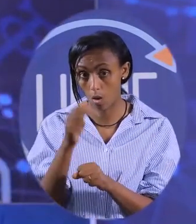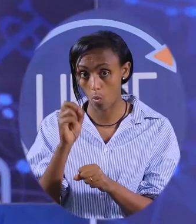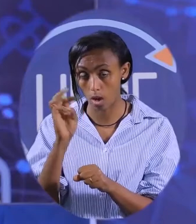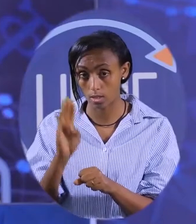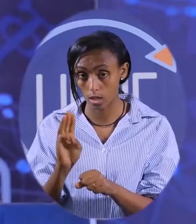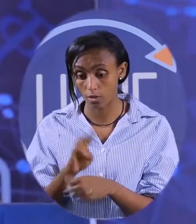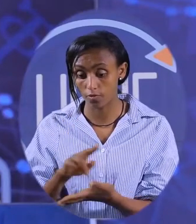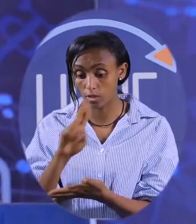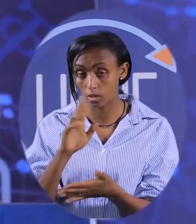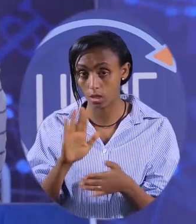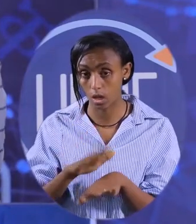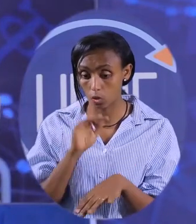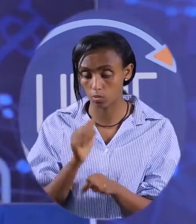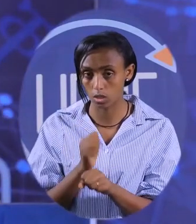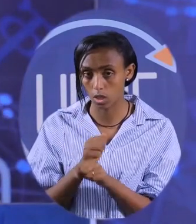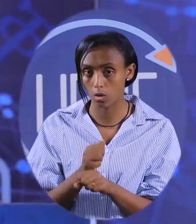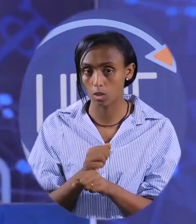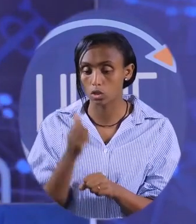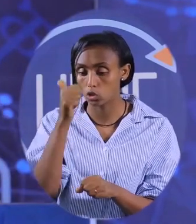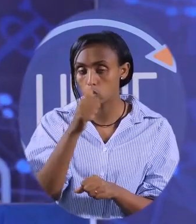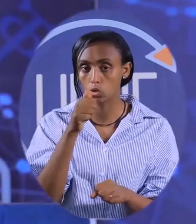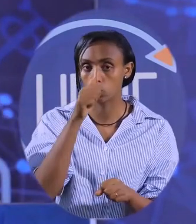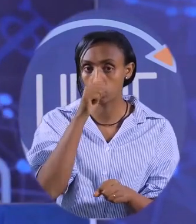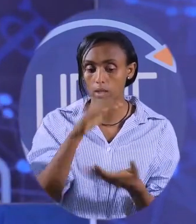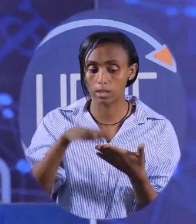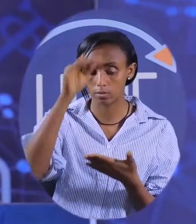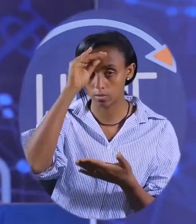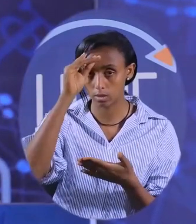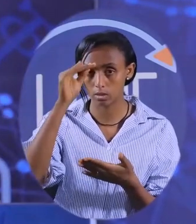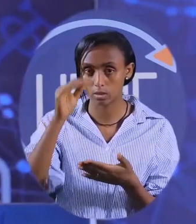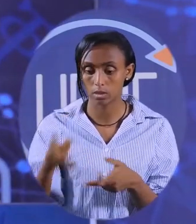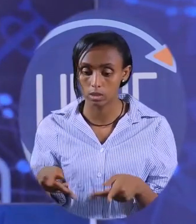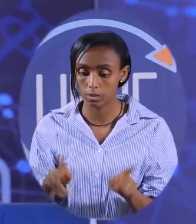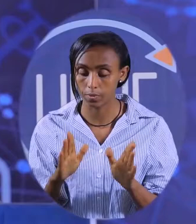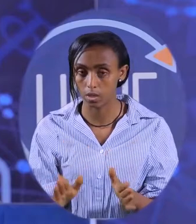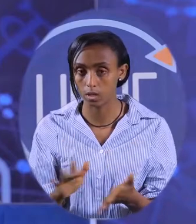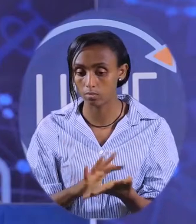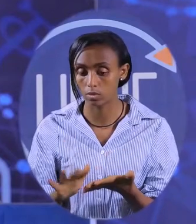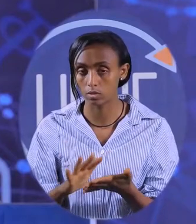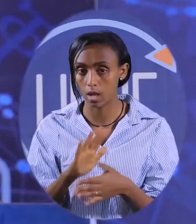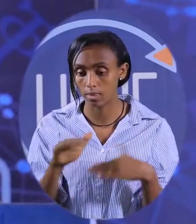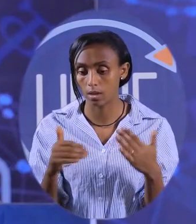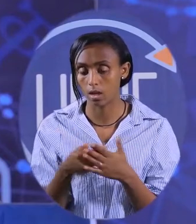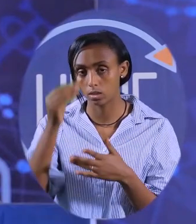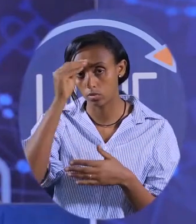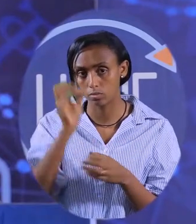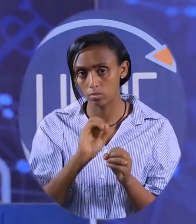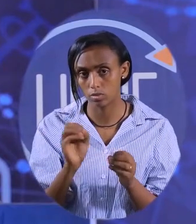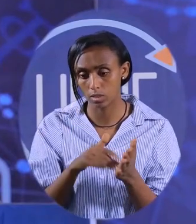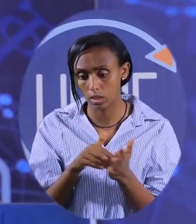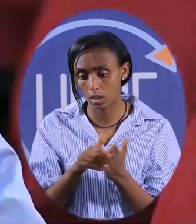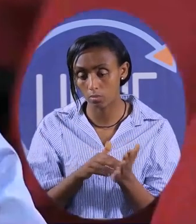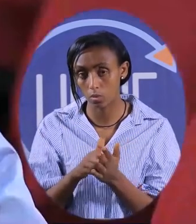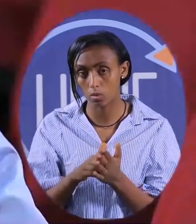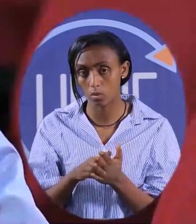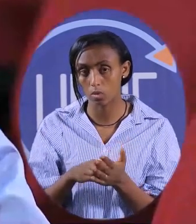አይቴሊ በጣም ብዙ ፕሮፌሰሮች አሉ። ግን የኢትዮጵያ የትምህርት በተለይ ግብርና ምርምር ግብርና ትምህርት በአጠቃላይ እስካሁን የጠቀመው ተማሪውን